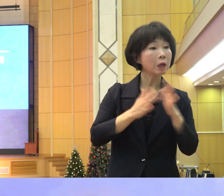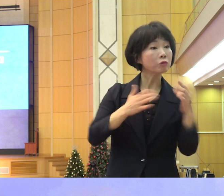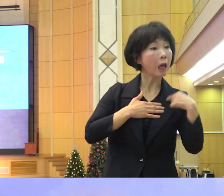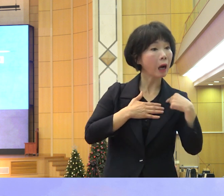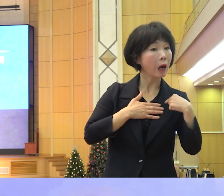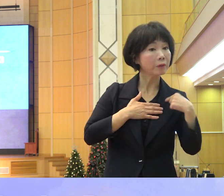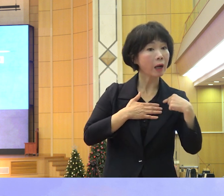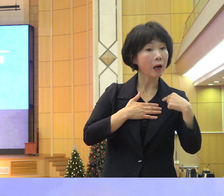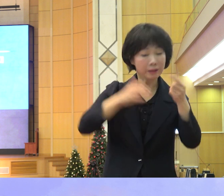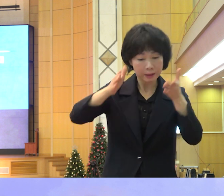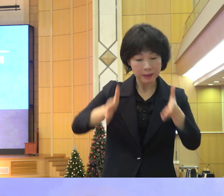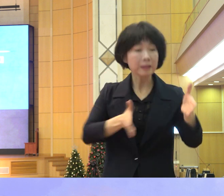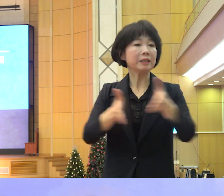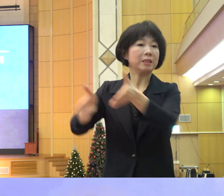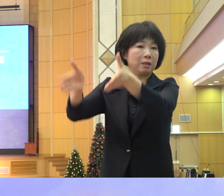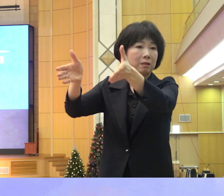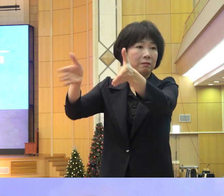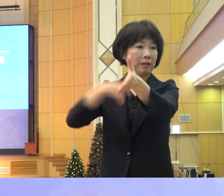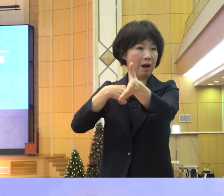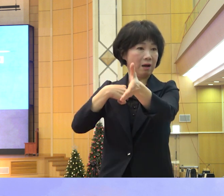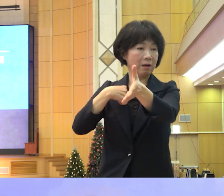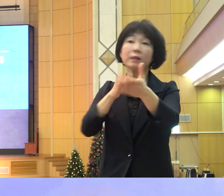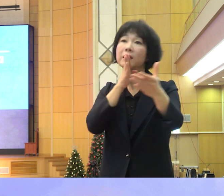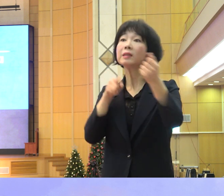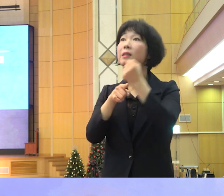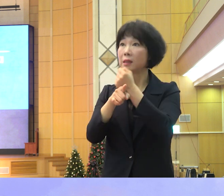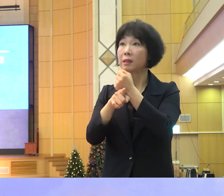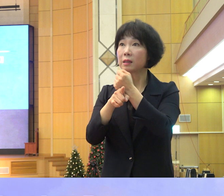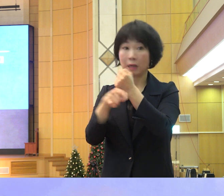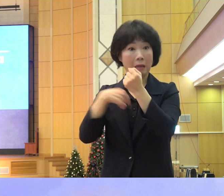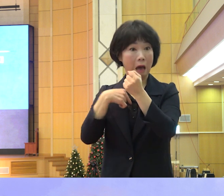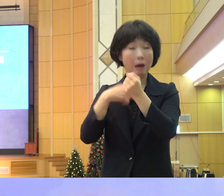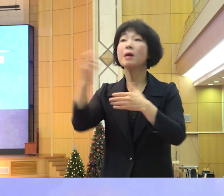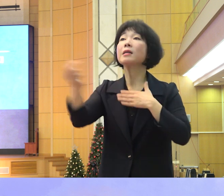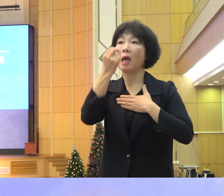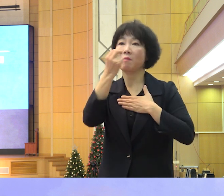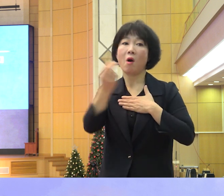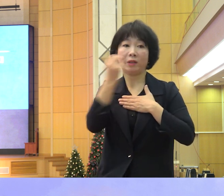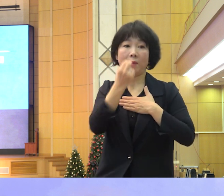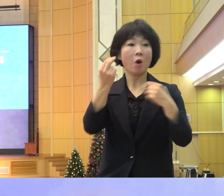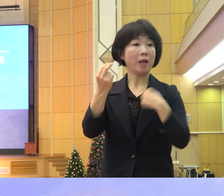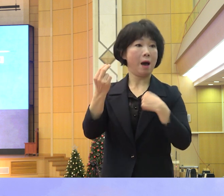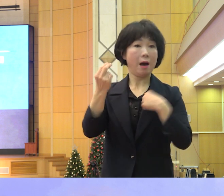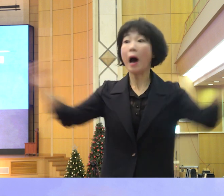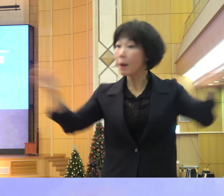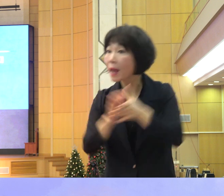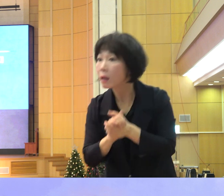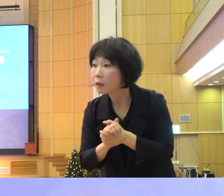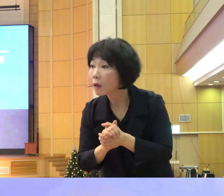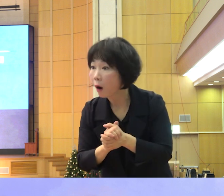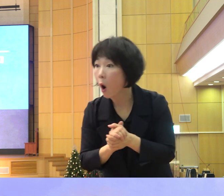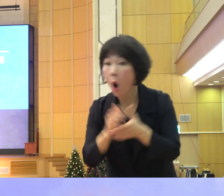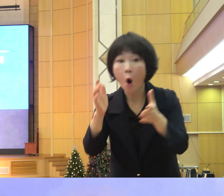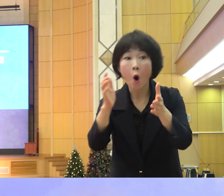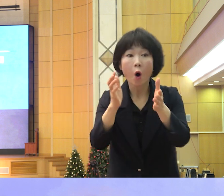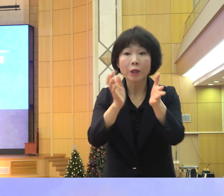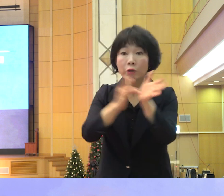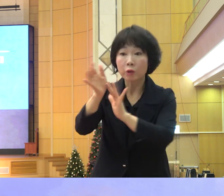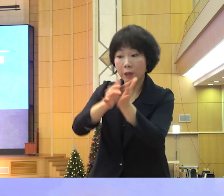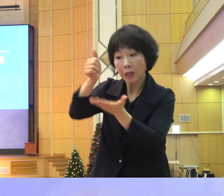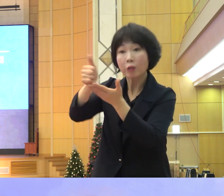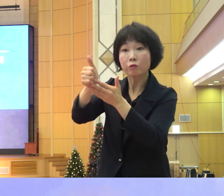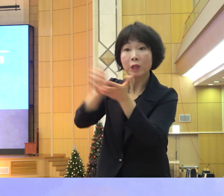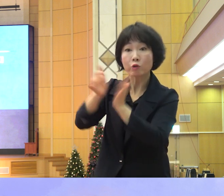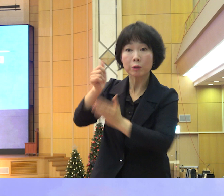진리요 생명이니. 뒤쪽 편에 잘 들리시나요? 예, 잘 들린대. 이제